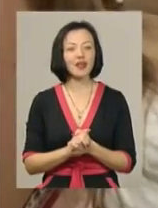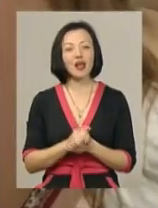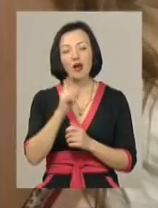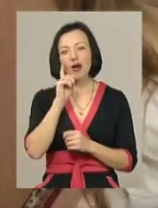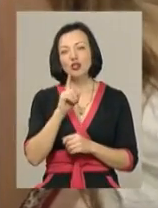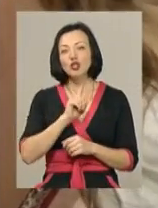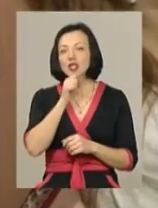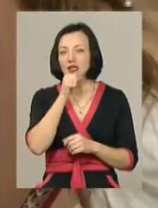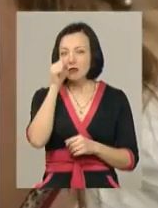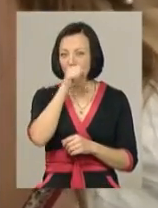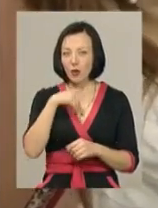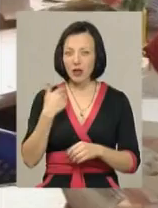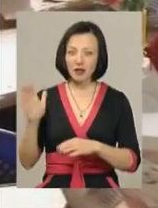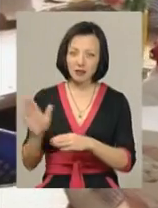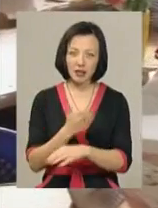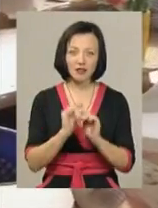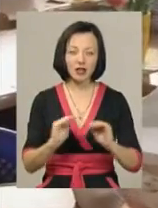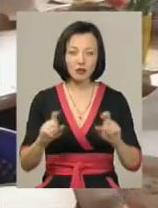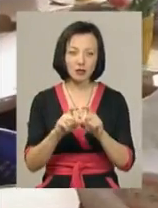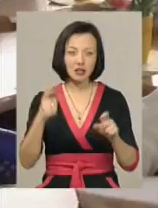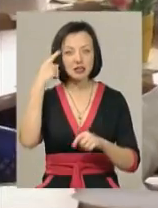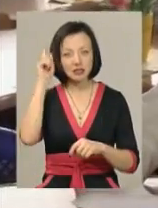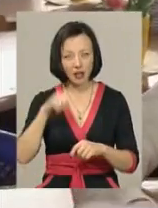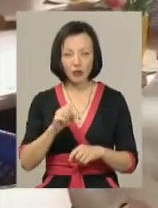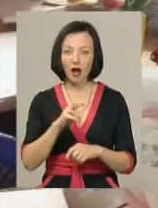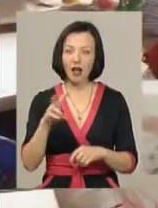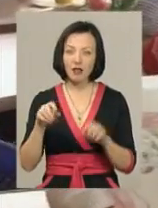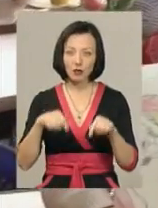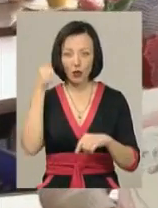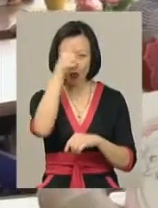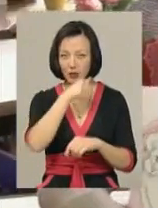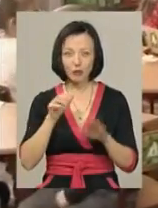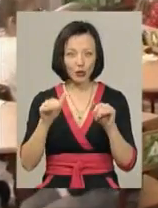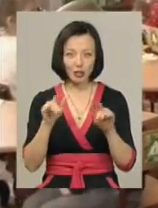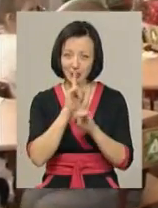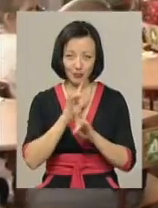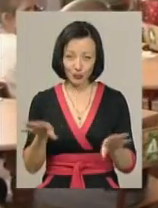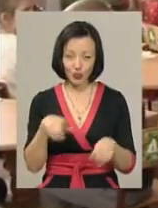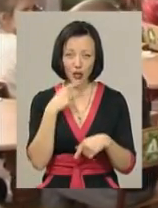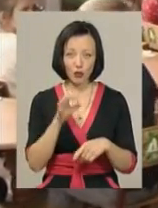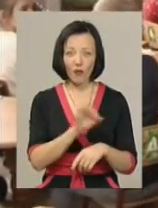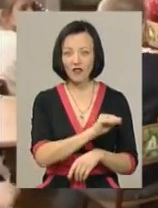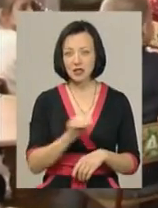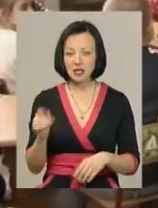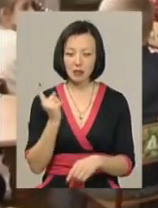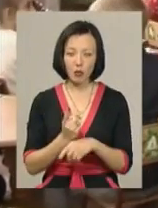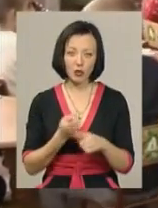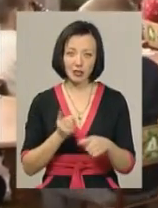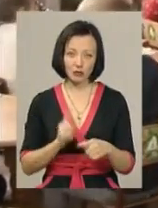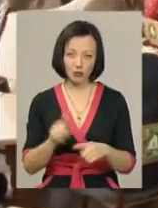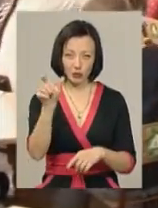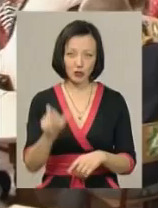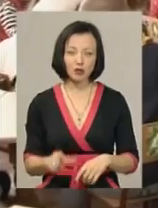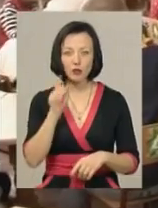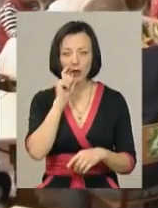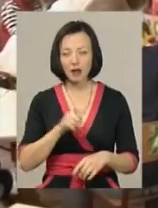хочуть відправити на смітник історії у дитячому закладі знають однак цьогоріч з ним прощатися не будуть кажуть офіційних заборон на Цього персонажа